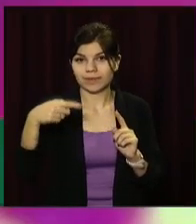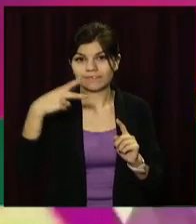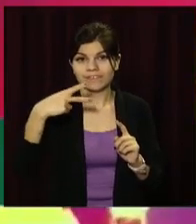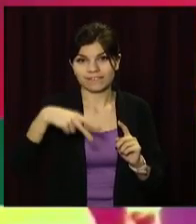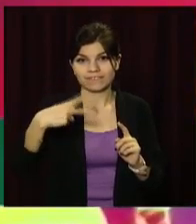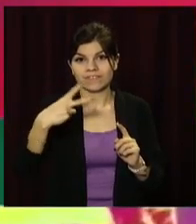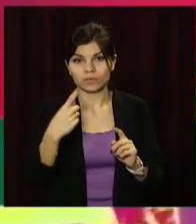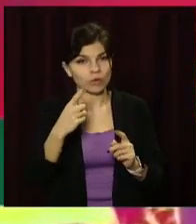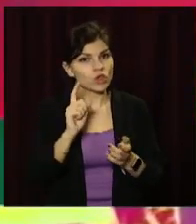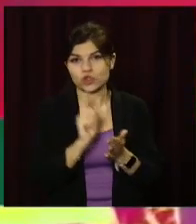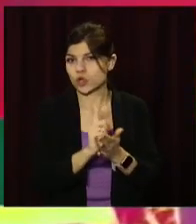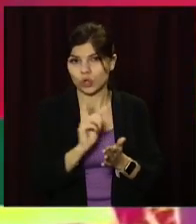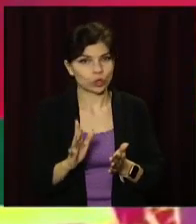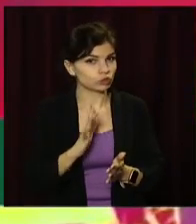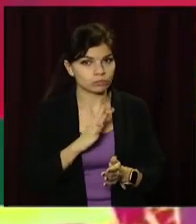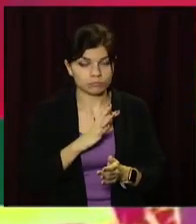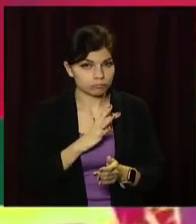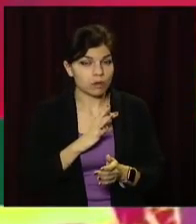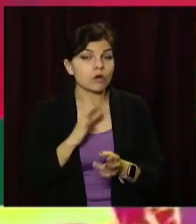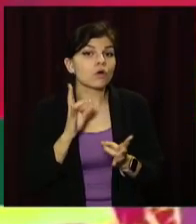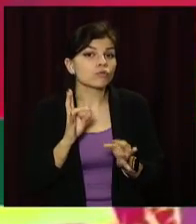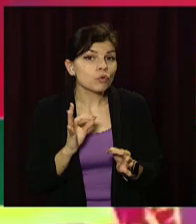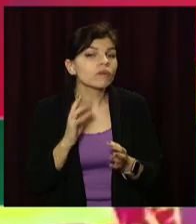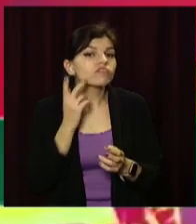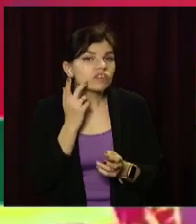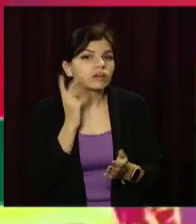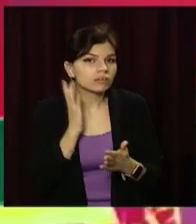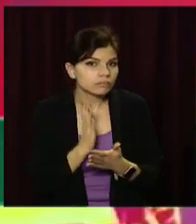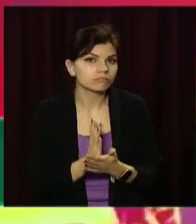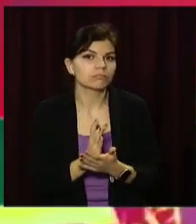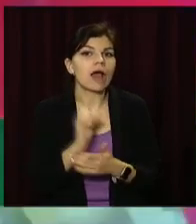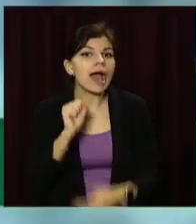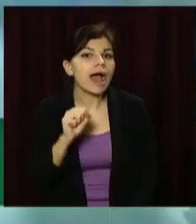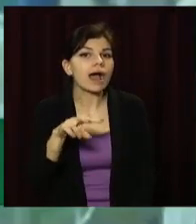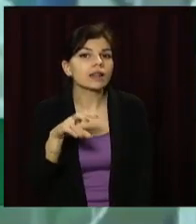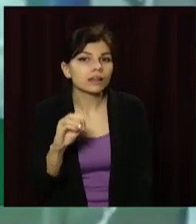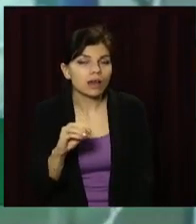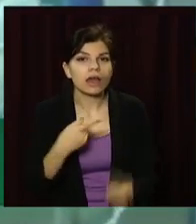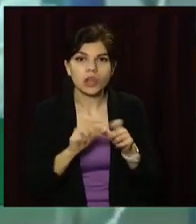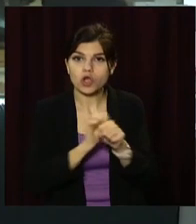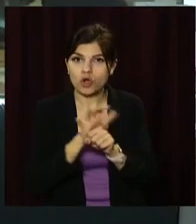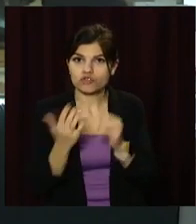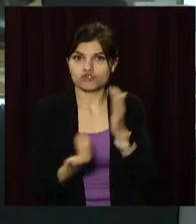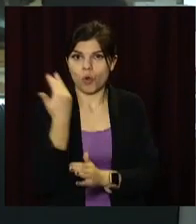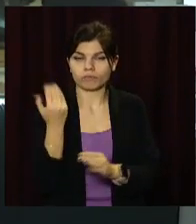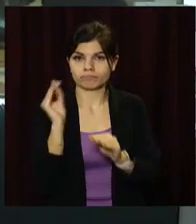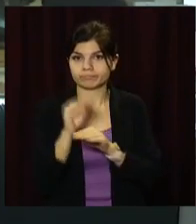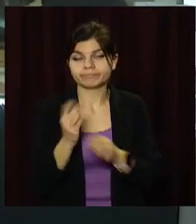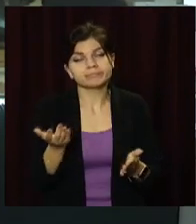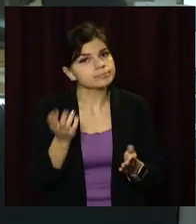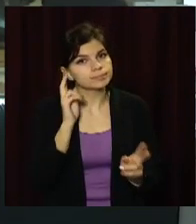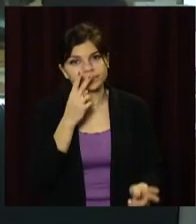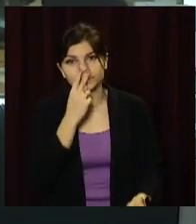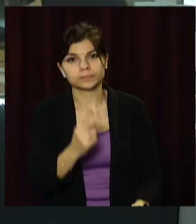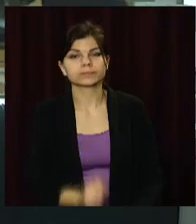2020-2021 років не повинно бути. Але є завжди але. Це вірус коварний і вірус новий. Від сьогодні ботанічний